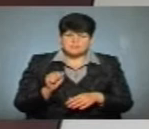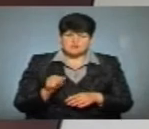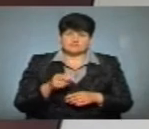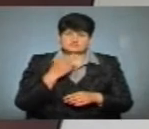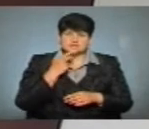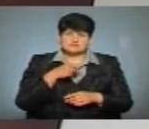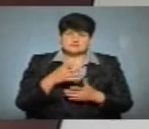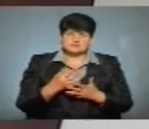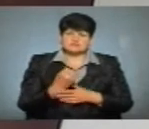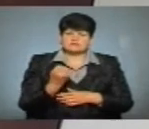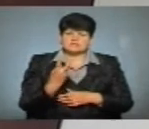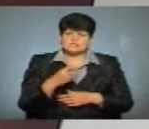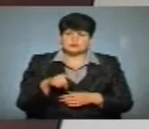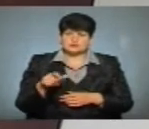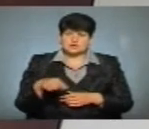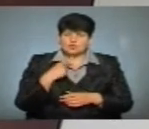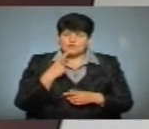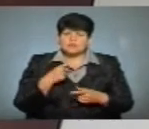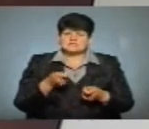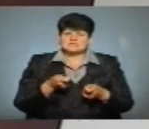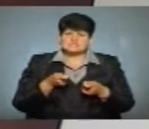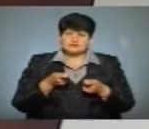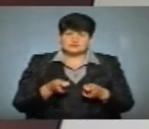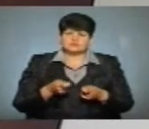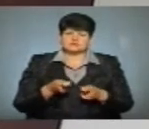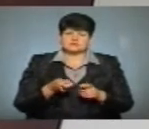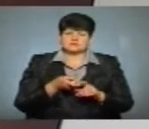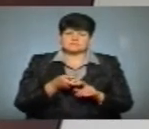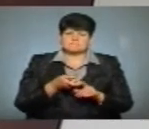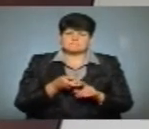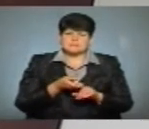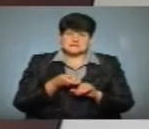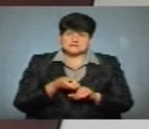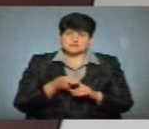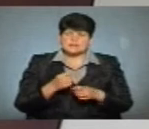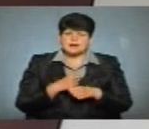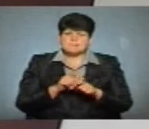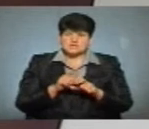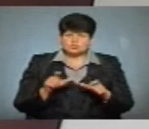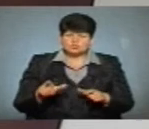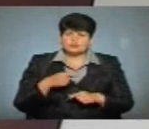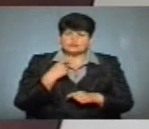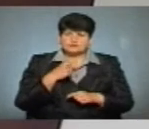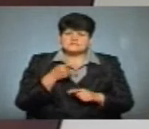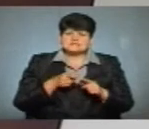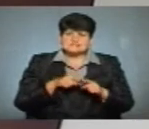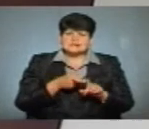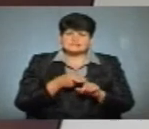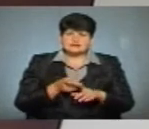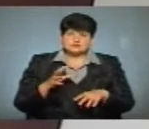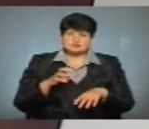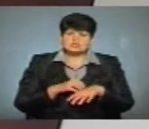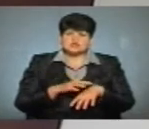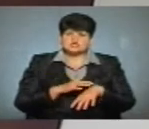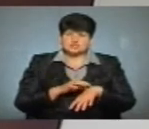у 12 людей, каже завідувачка паразитологічної лабораторії Олена Авсюкевич. За її словами, ця інфекція уражає